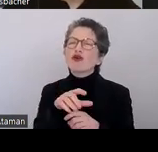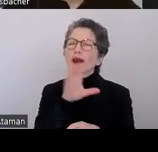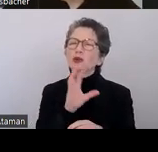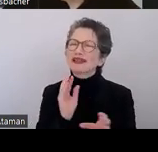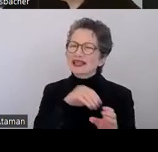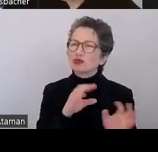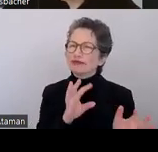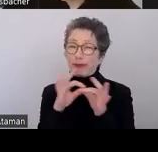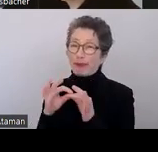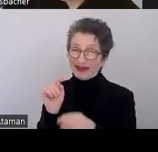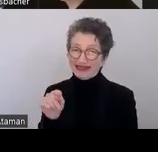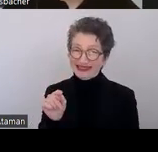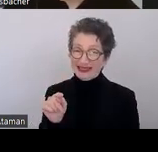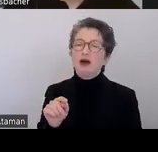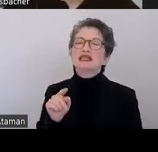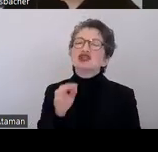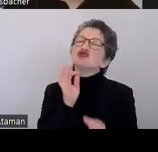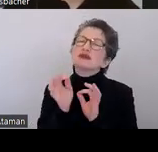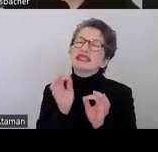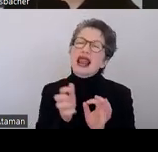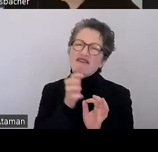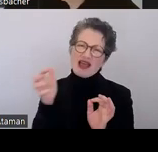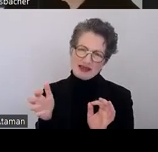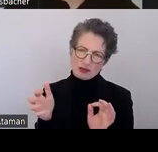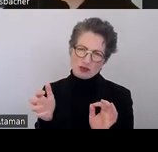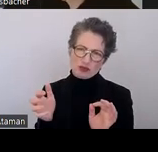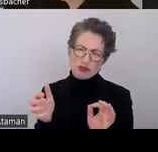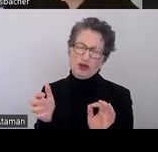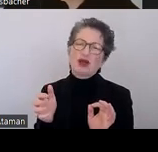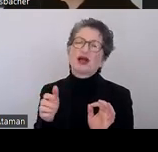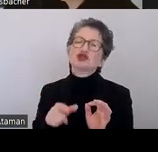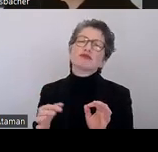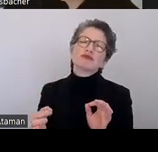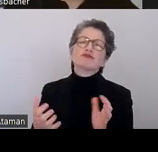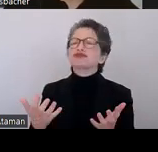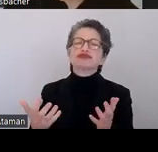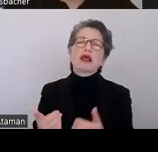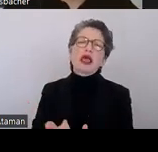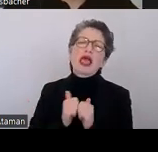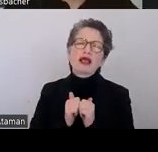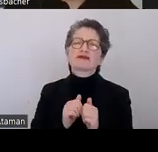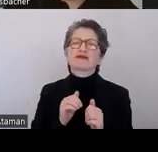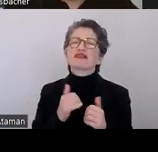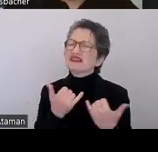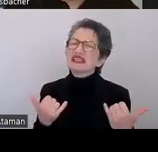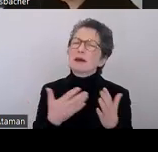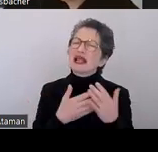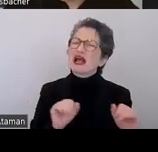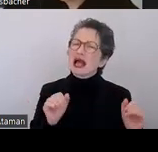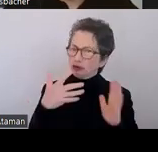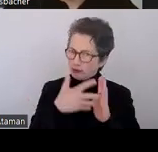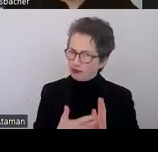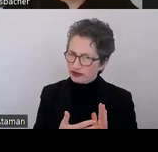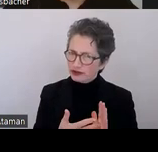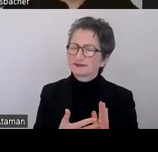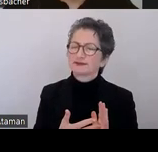Und das sind solche speziellen Erweiterungen, um einen zu unterstützen bei der Überprüfung auf Barrierefreiheit. Das heißt,